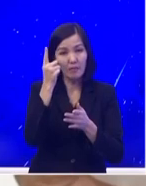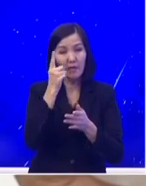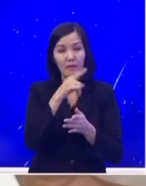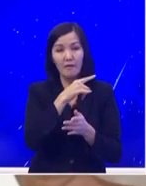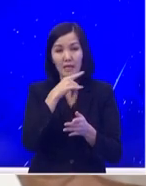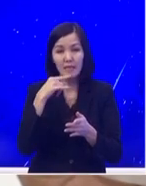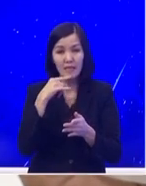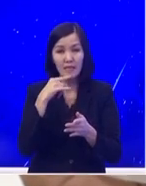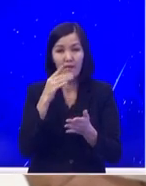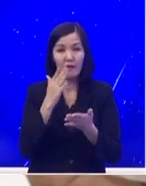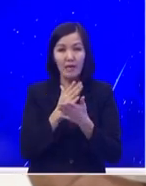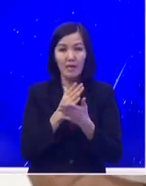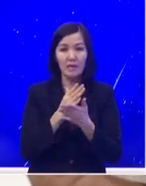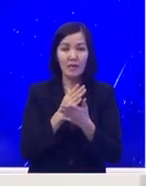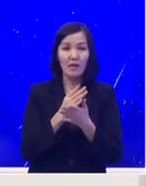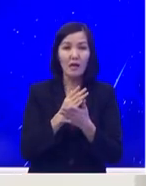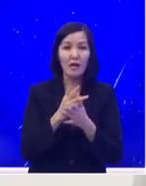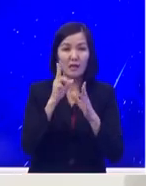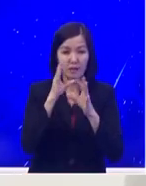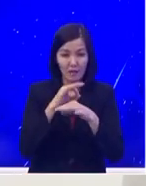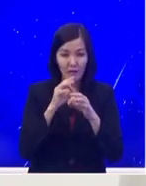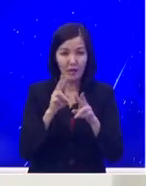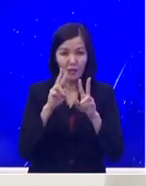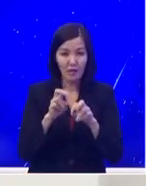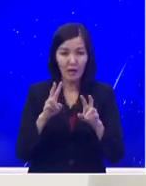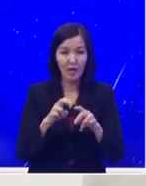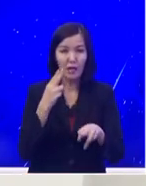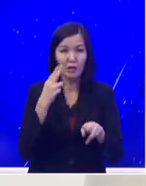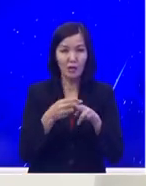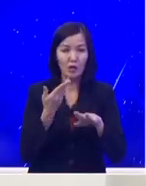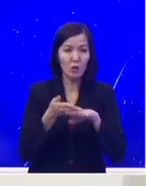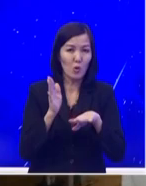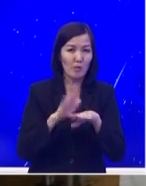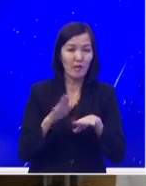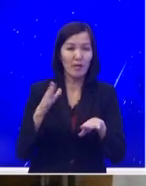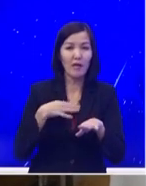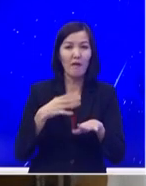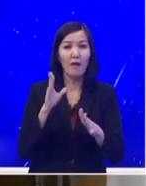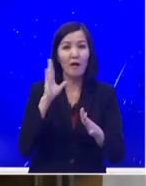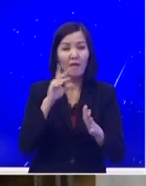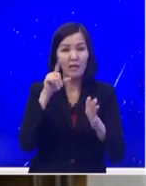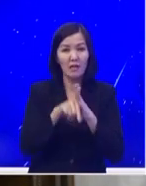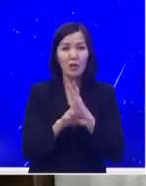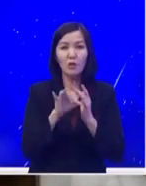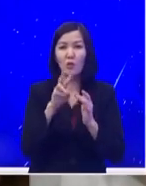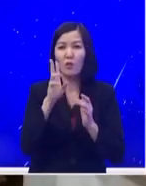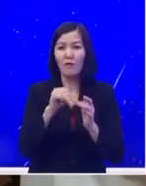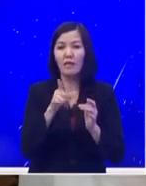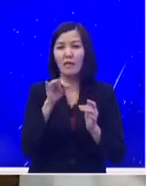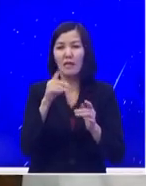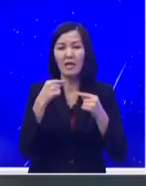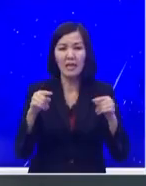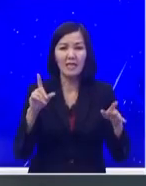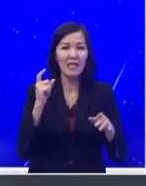российского производства. Она нацелена на выявление тяжелых металлов, также определяет степень содержания в воде сульфатов, хлоридов, нитратов и прочих